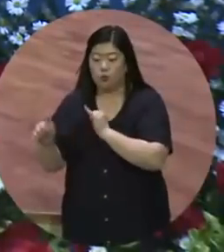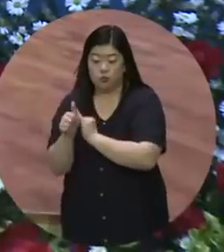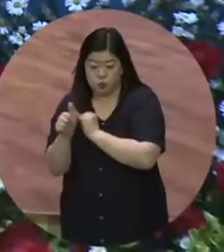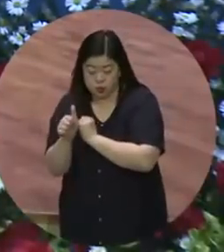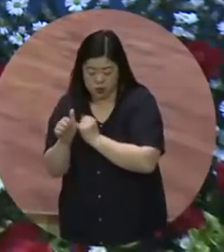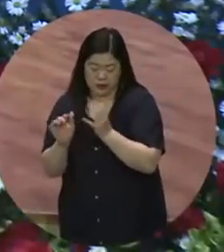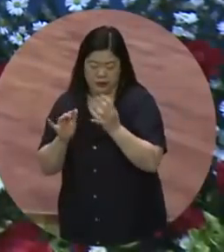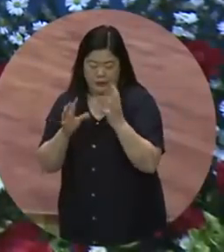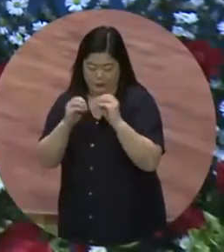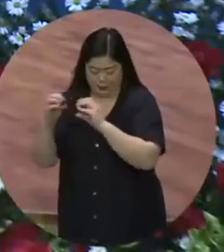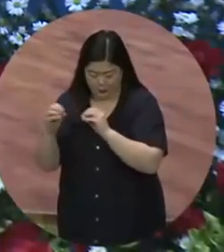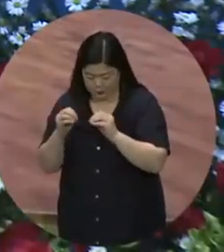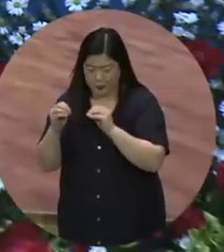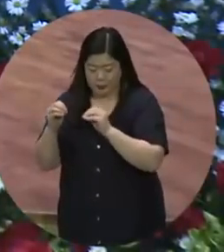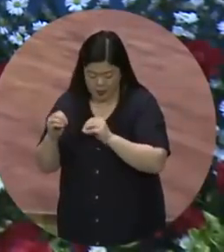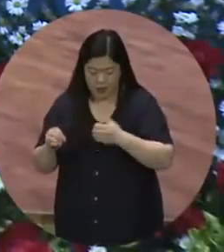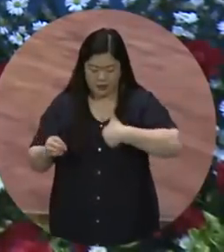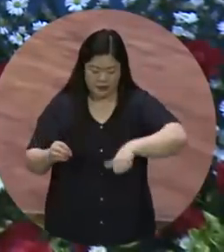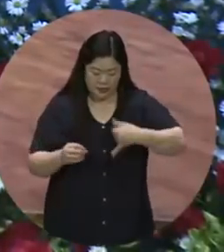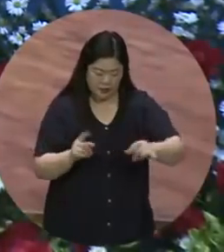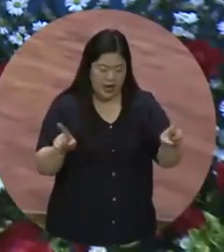말이에요.